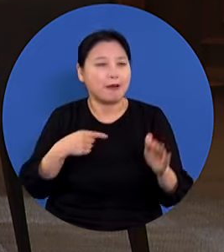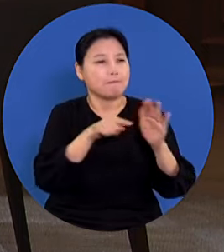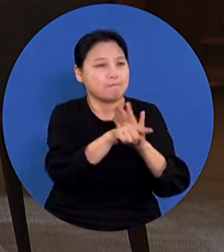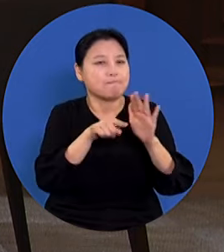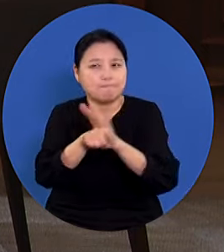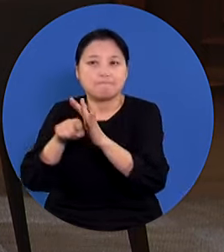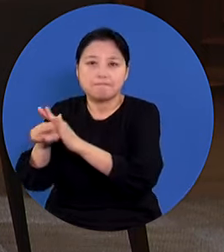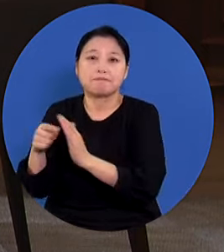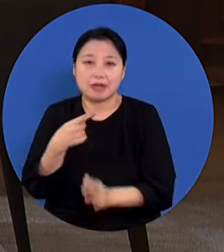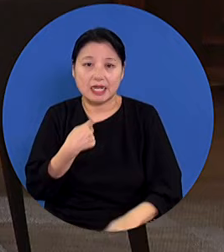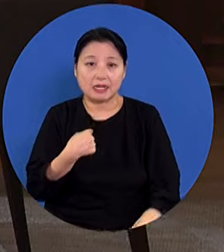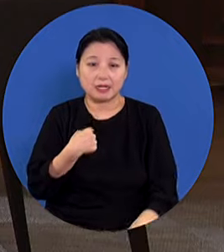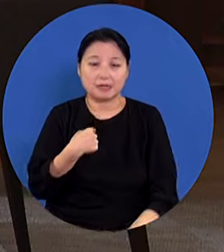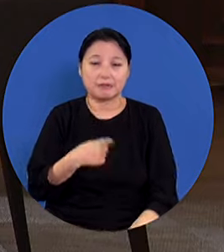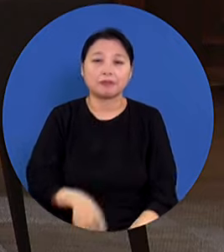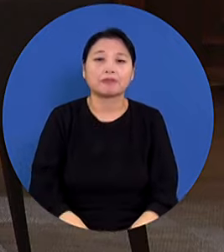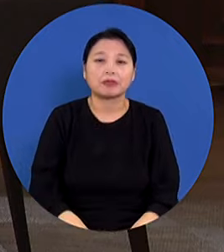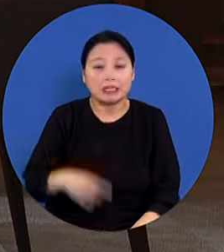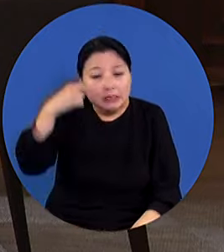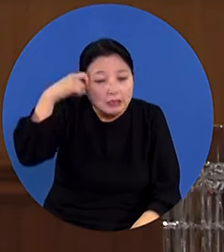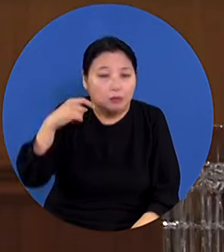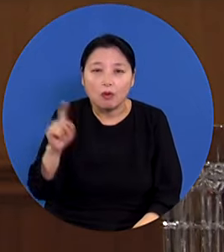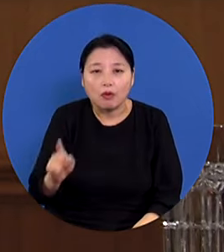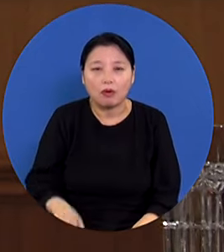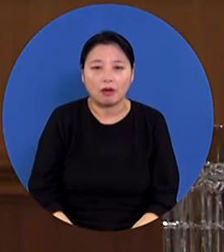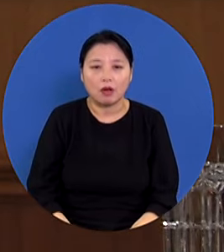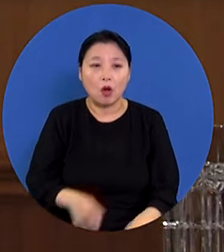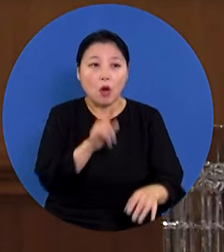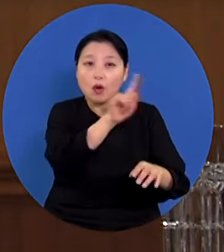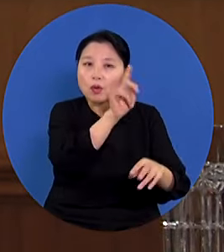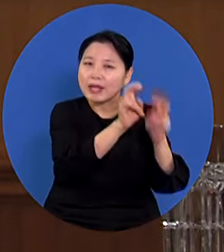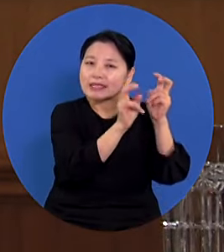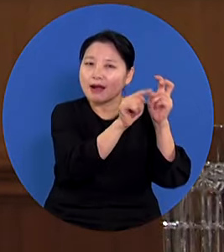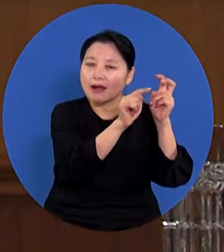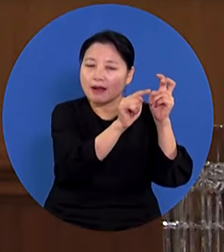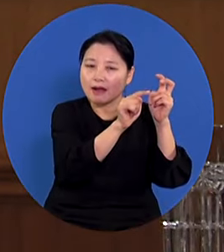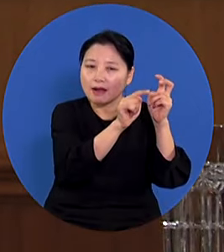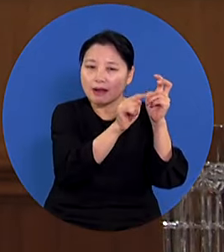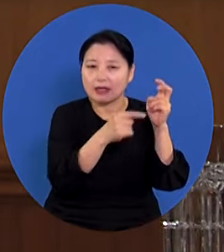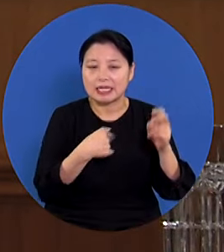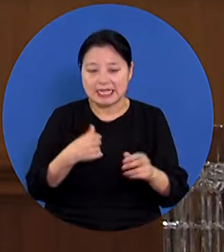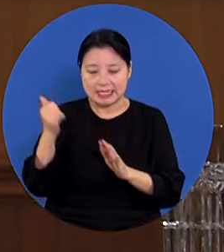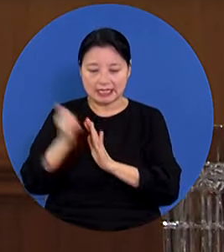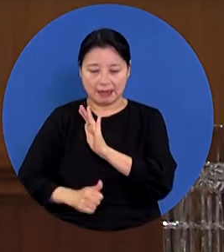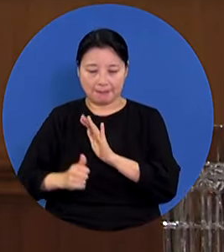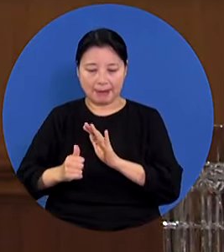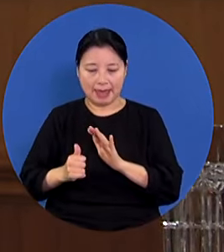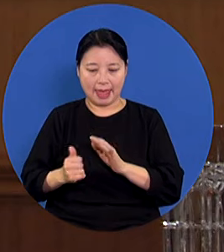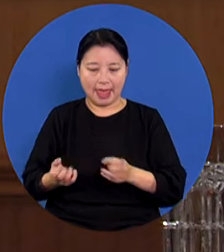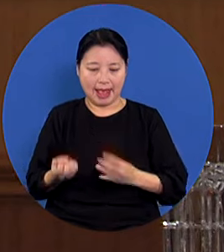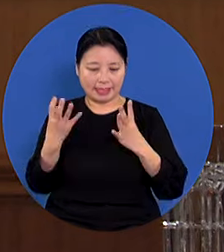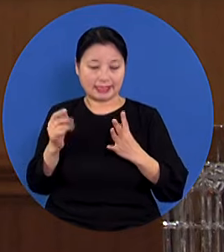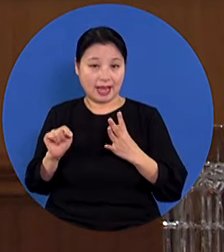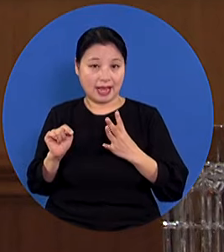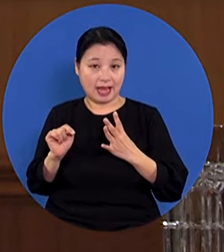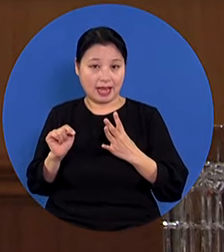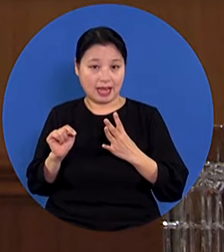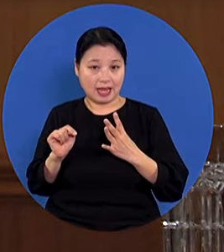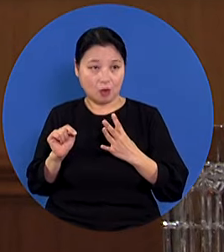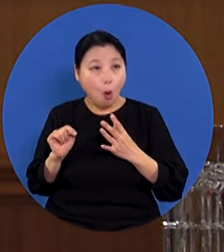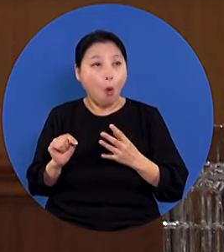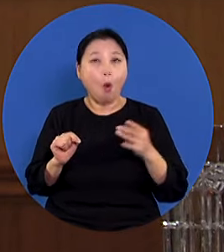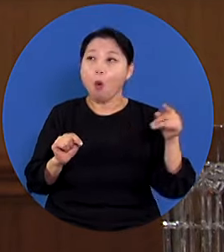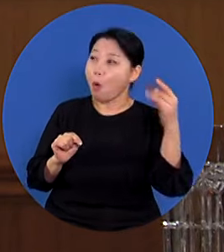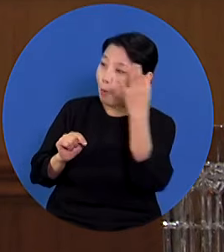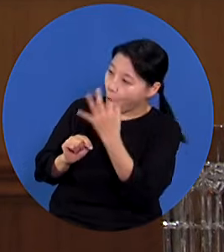봤는데. 강연을 많이 예, 다니시는군요. 예, 예. 그러면서 이제 느낀 게 모 기업 같은 경우에 저희가 한 그 실패 행사라는 거를 거기서부터